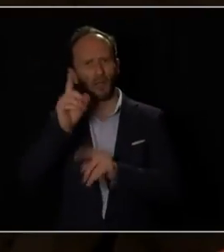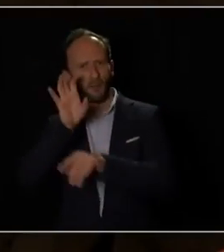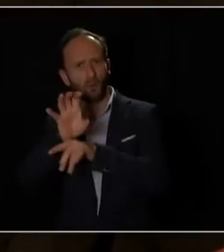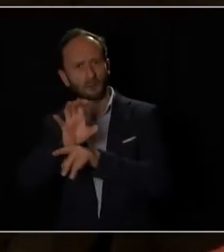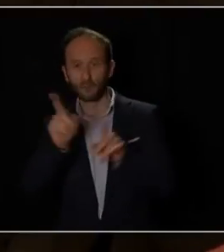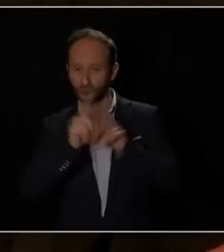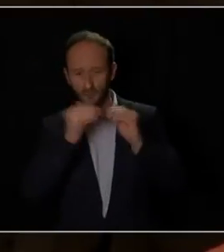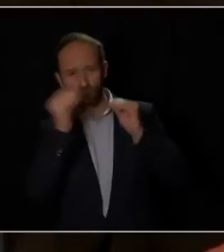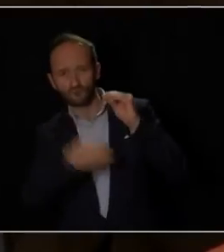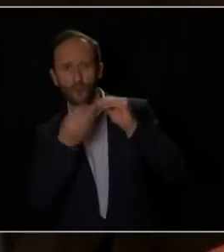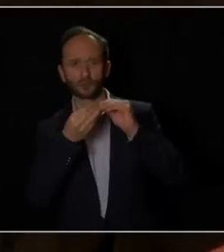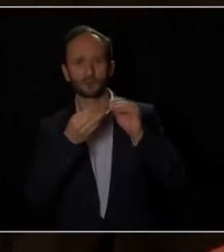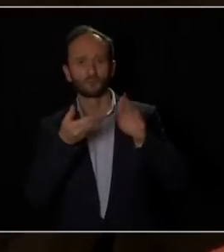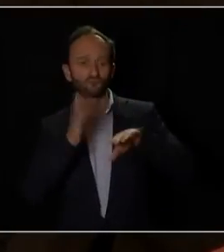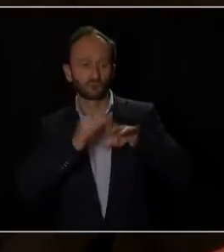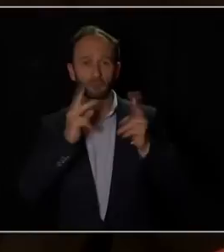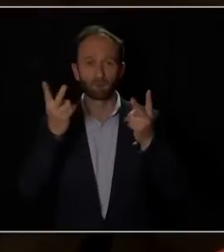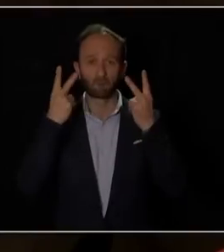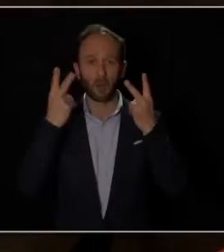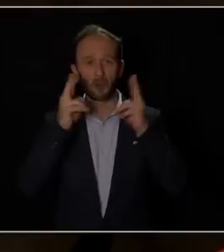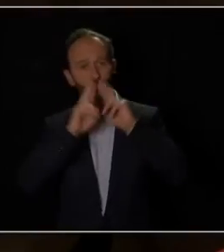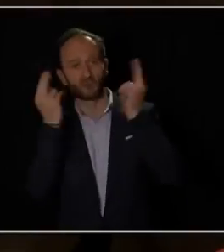ses valeurs universelles.